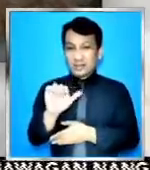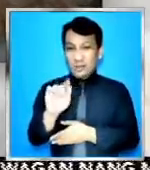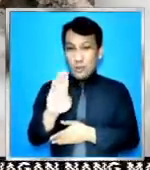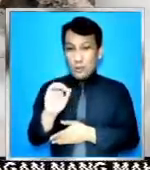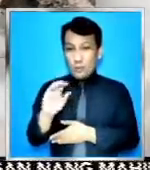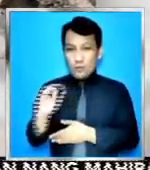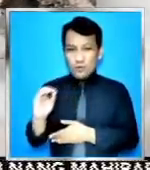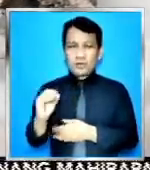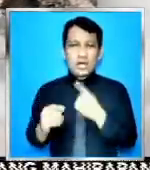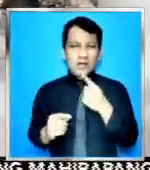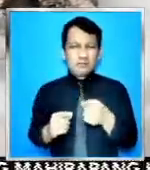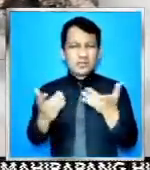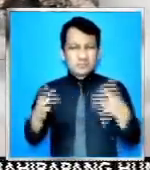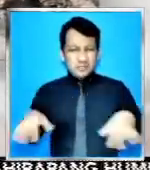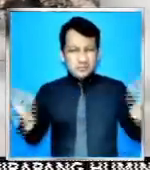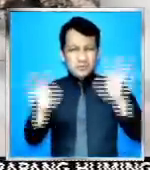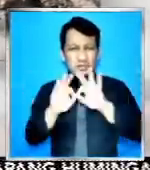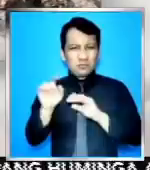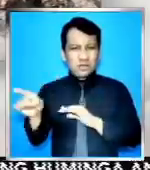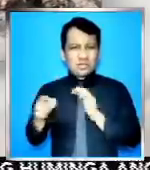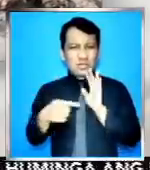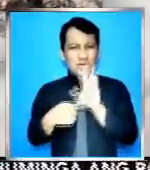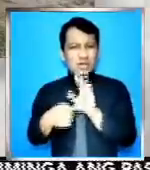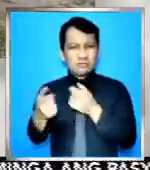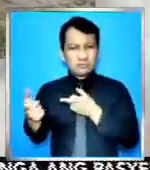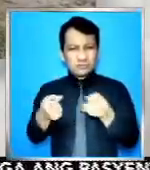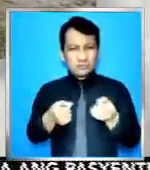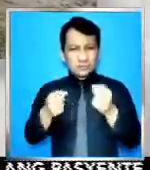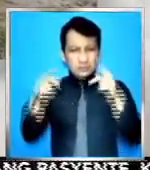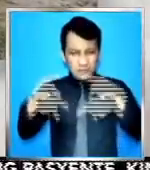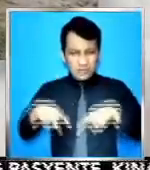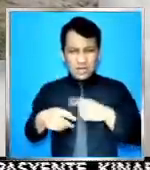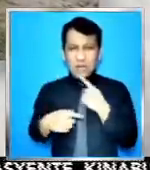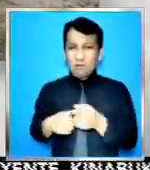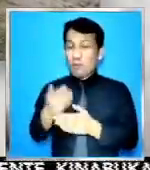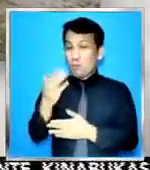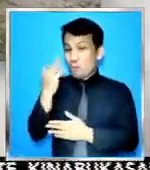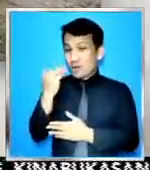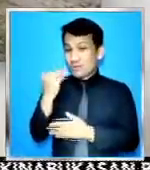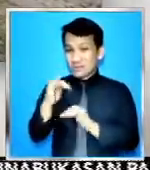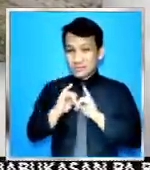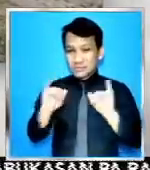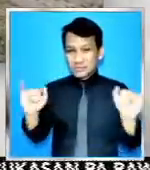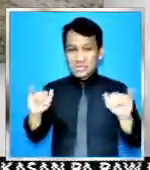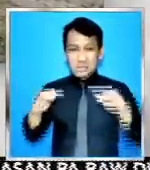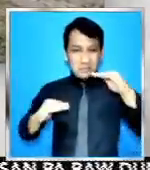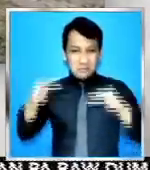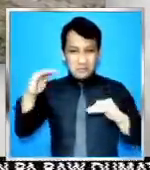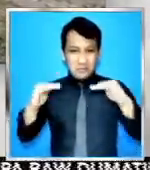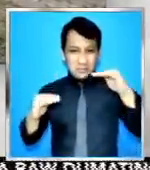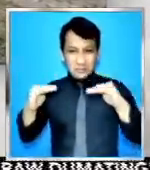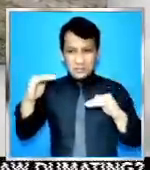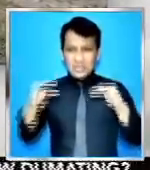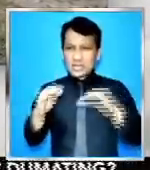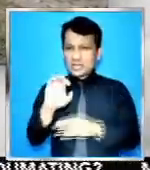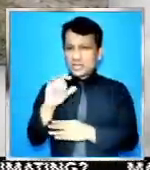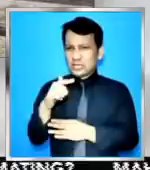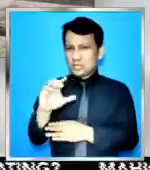Group, malaki ang papel na ginagampanan ng mga taklobo para mapanatili ang balanse ng ecological at marine